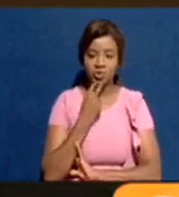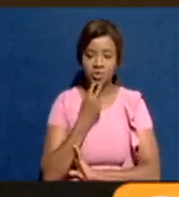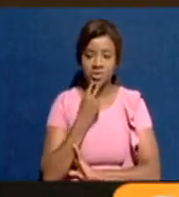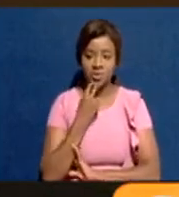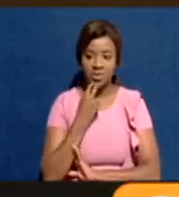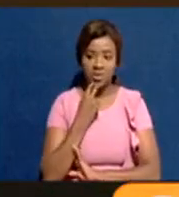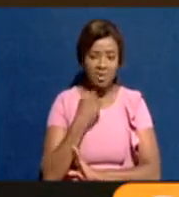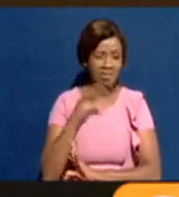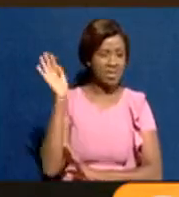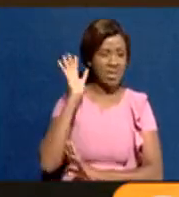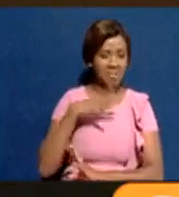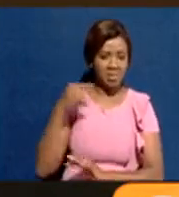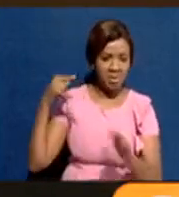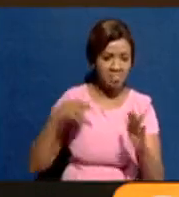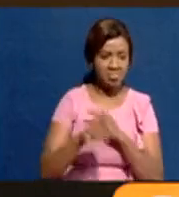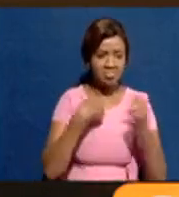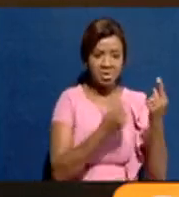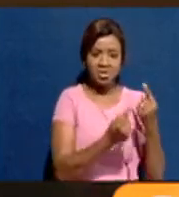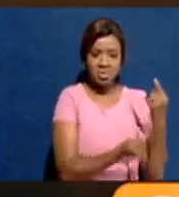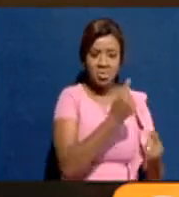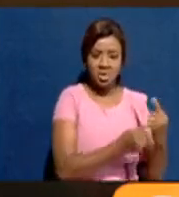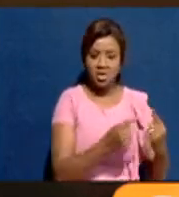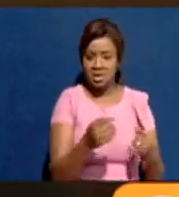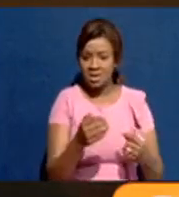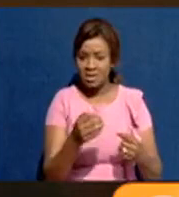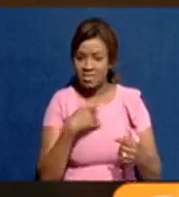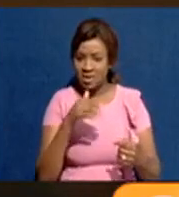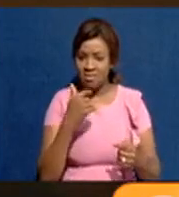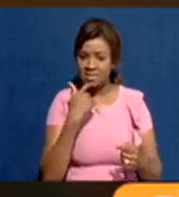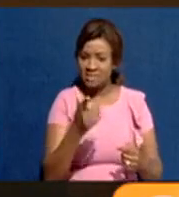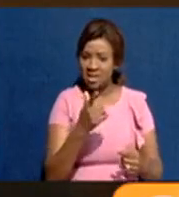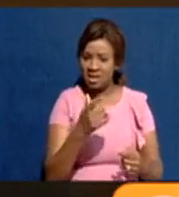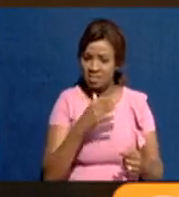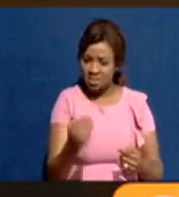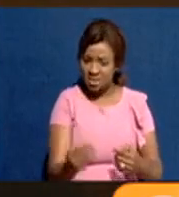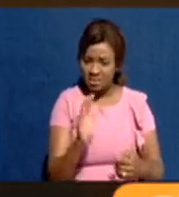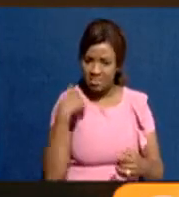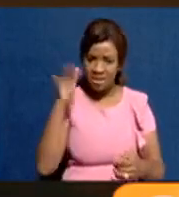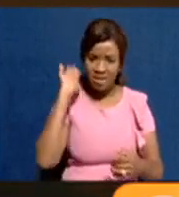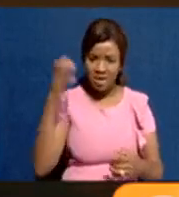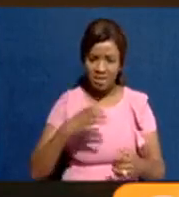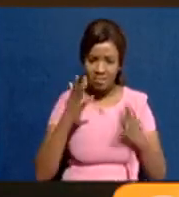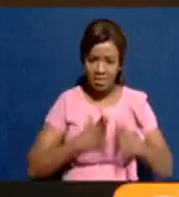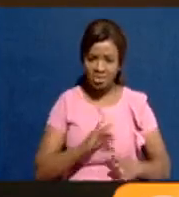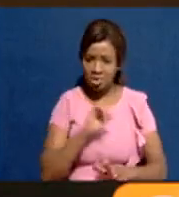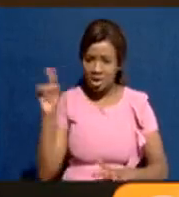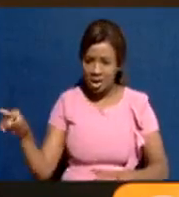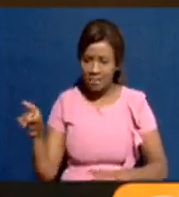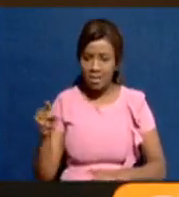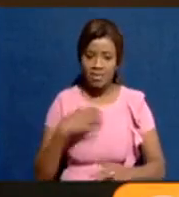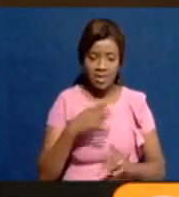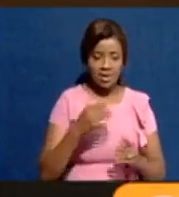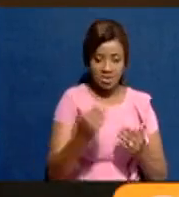nasikia watu jamaa wameingia, niko jikoni, mtoto nikamwambia nasikia kuna wageni. Mtoto akakuja